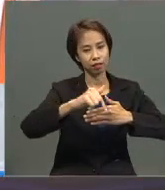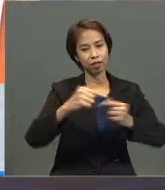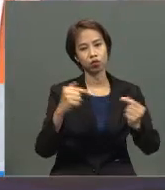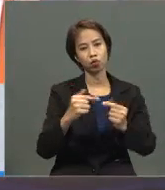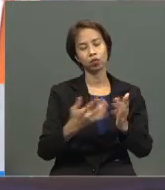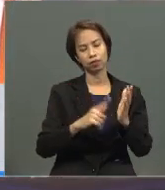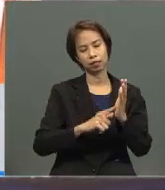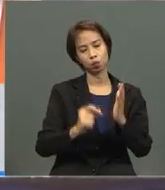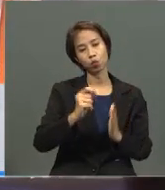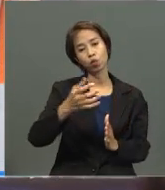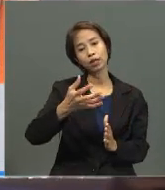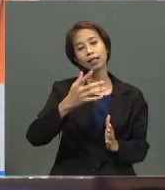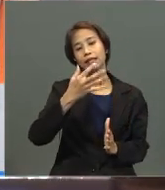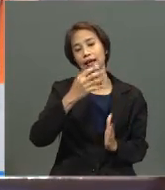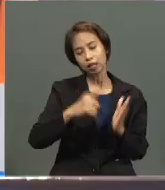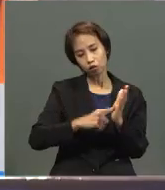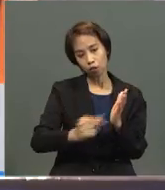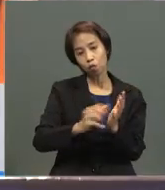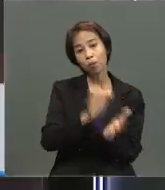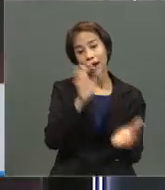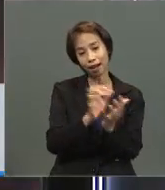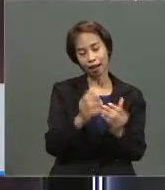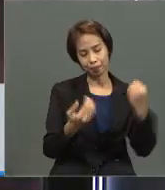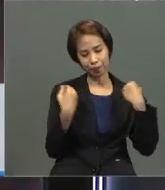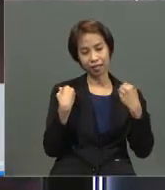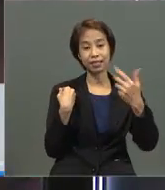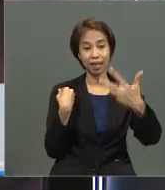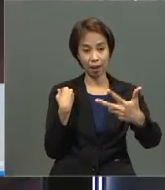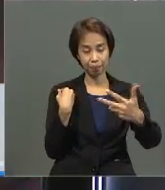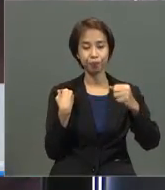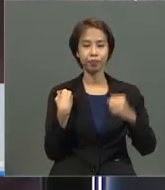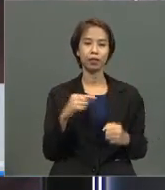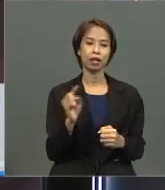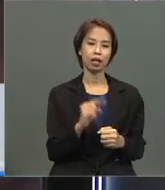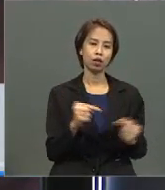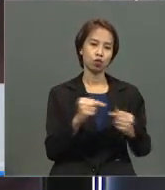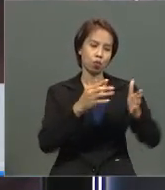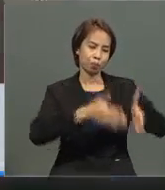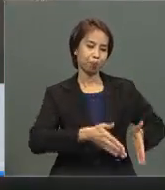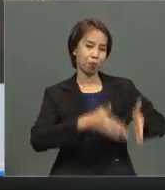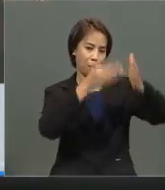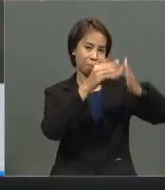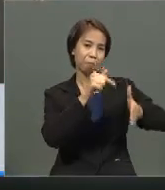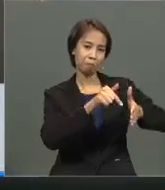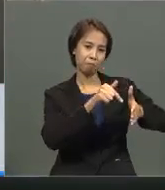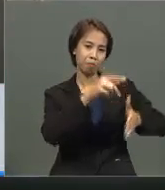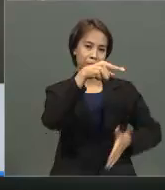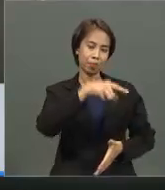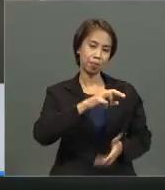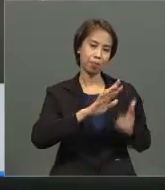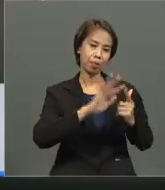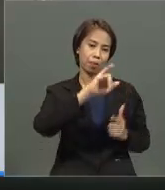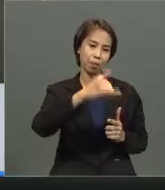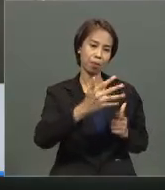ราการ3จุดด้วยกันนะคะจุดแรกเนี่ยเขาบอกว่านำร่องติดตั้งอยู่ที่บริเวณป้อมพระจุลจอมเกล้าโดยน